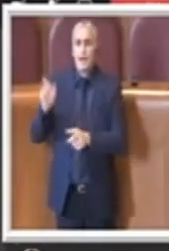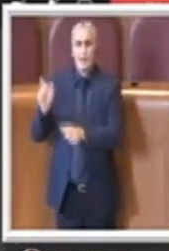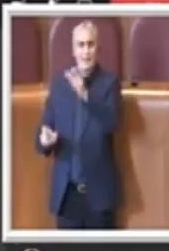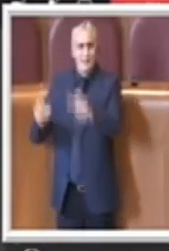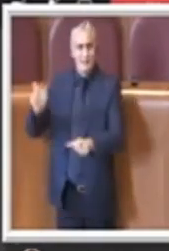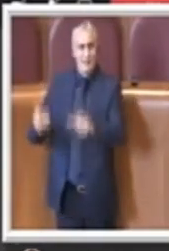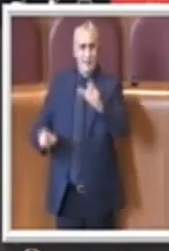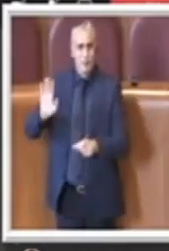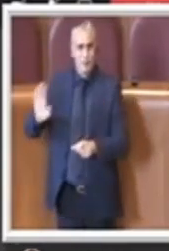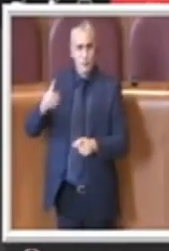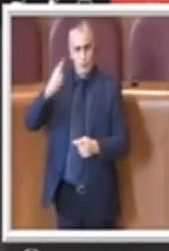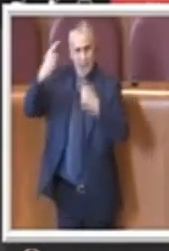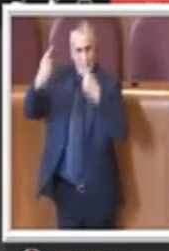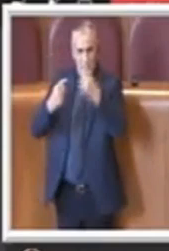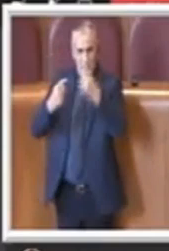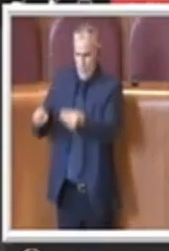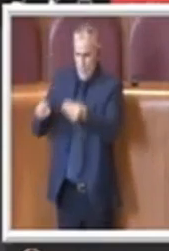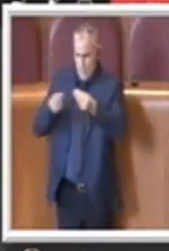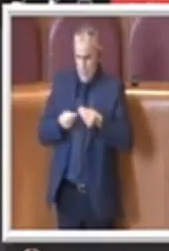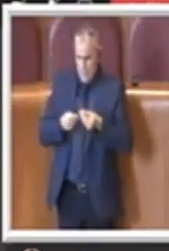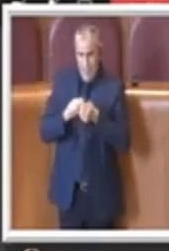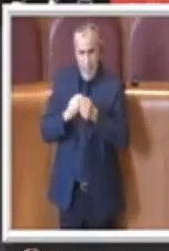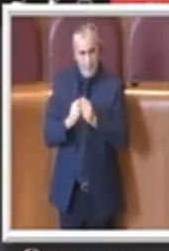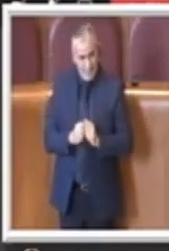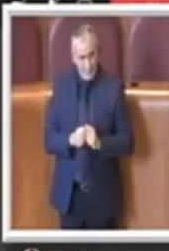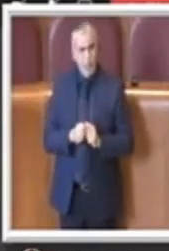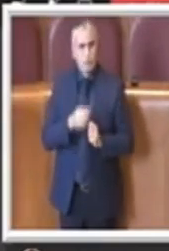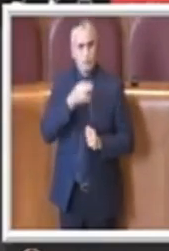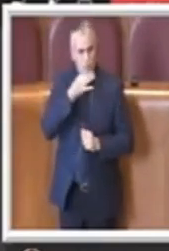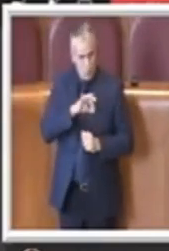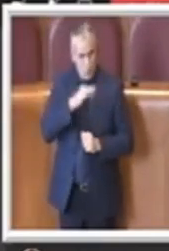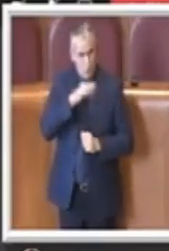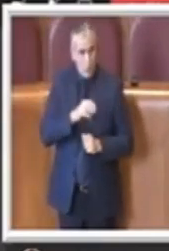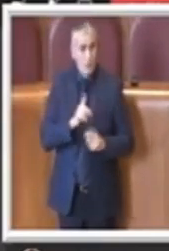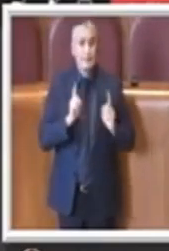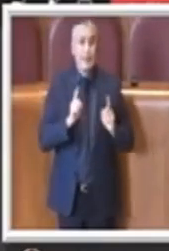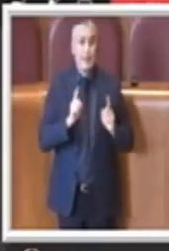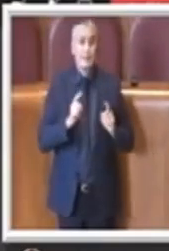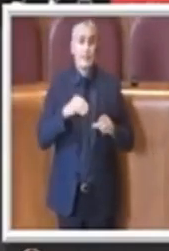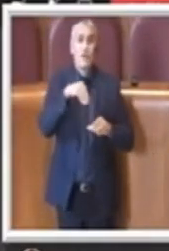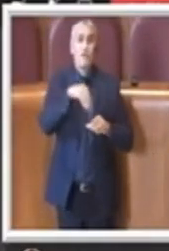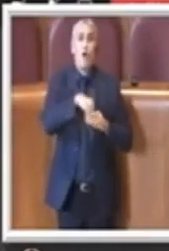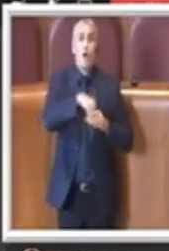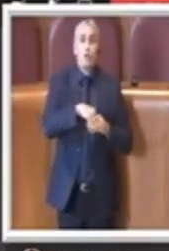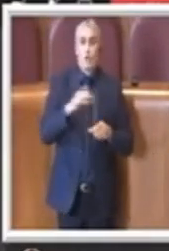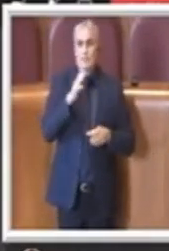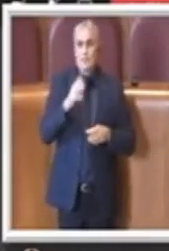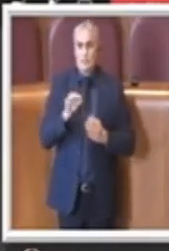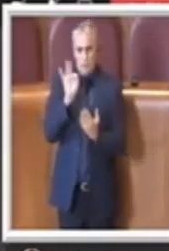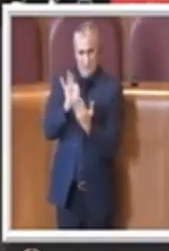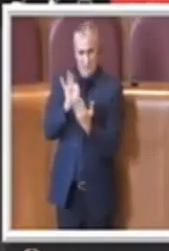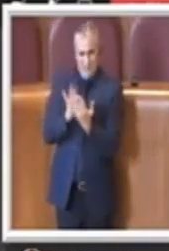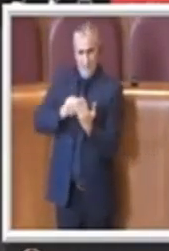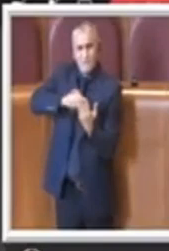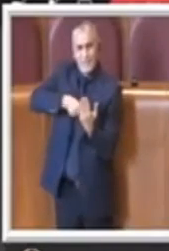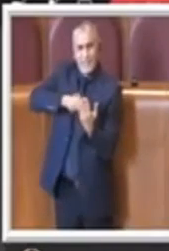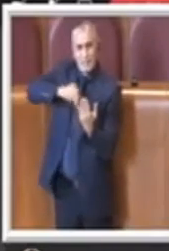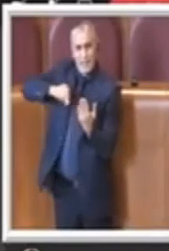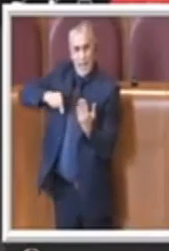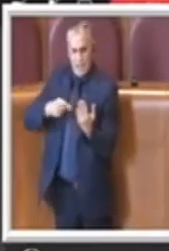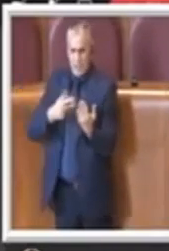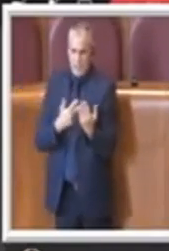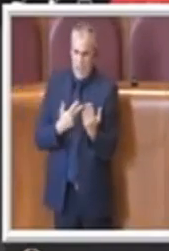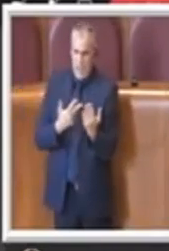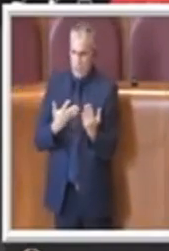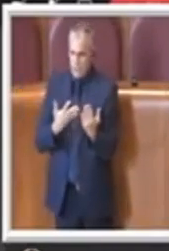popolare che dovrebbero essere messe ai voti solo se non so i primi tre o i primi cinque firmatari della delibera